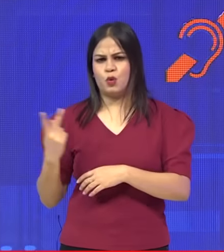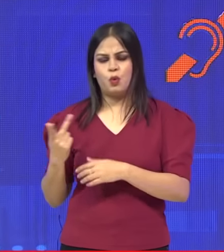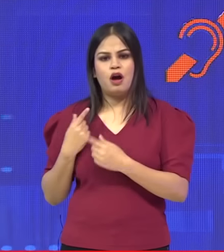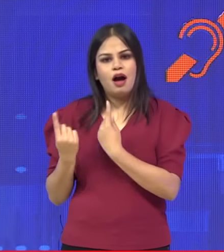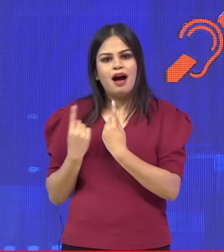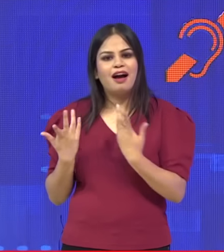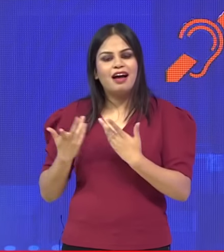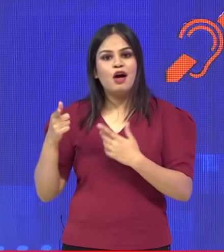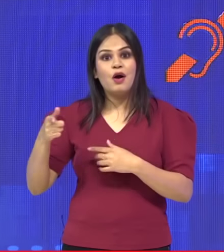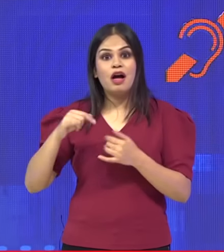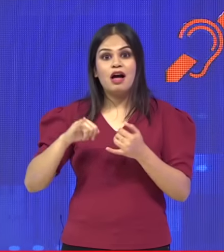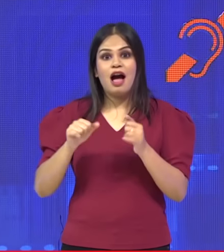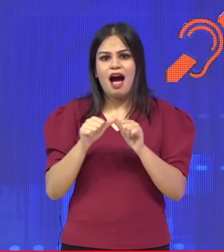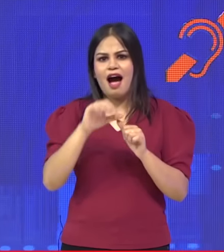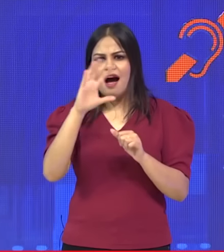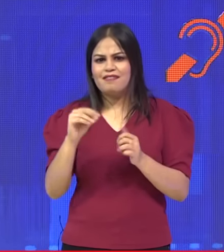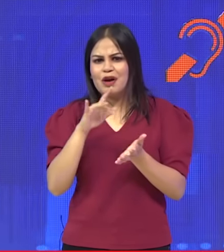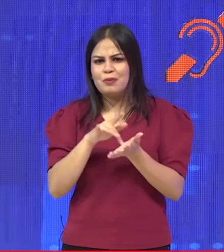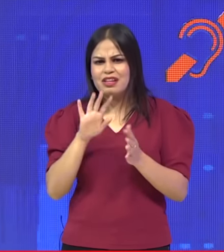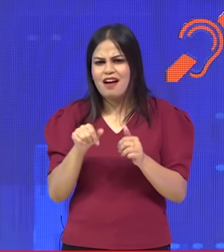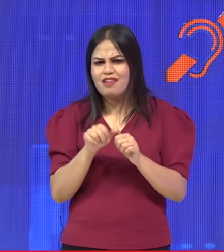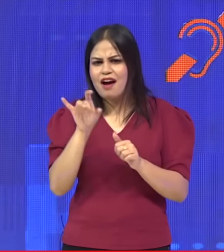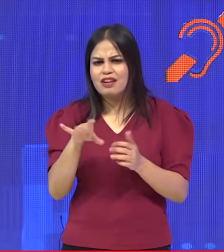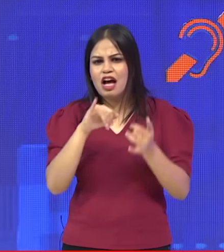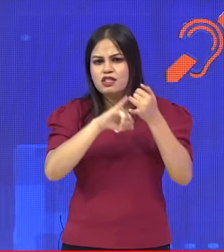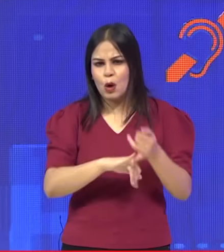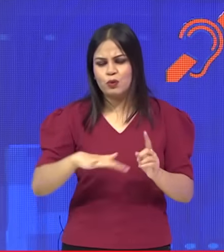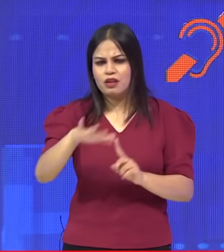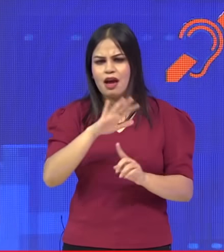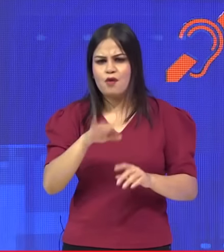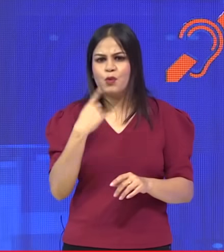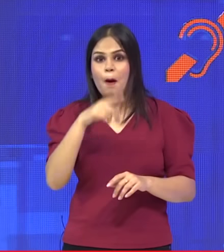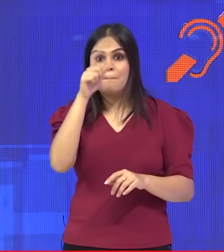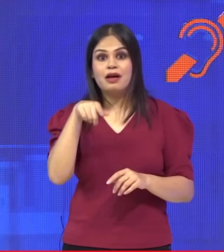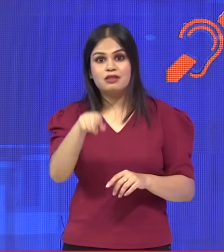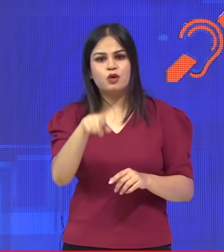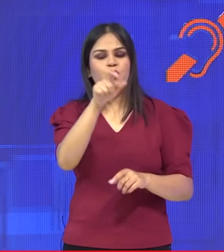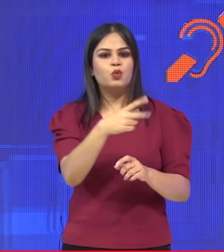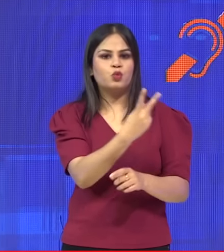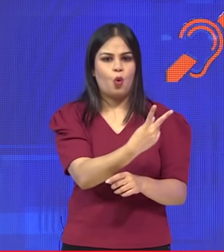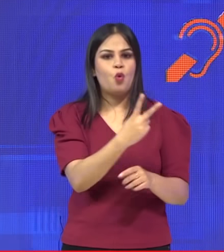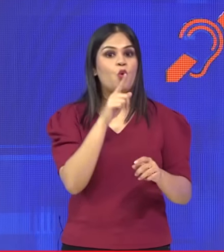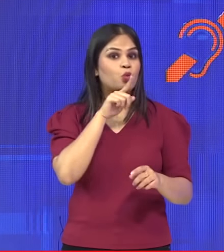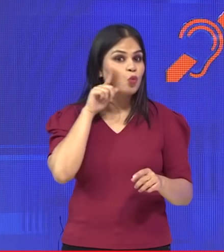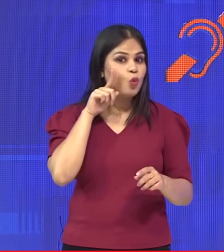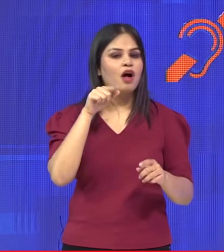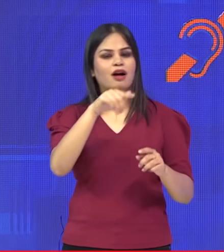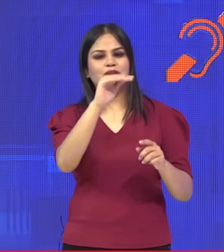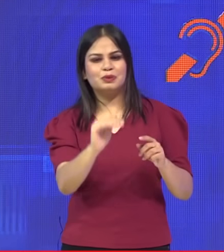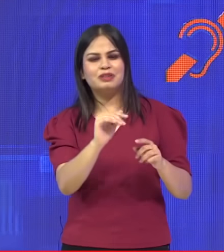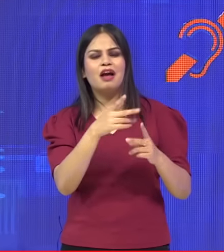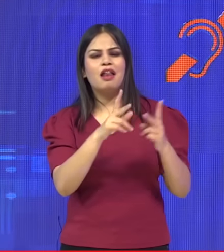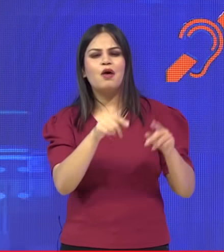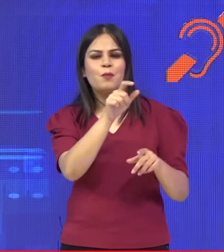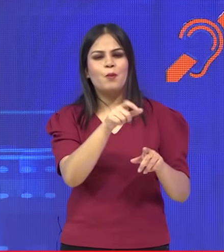की वह साउथ अफ्रीका के शो में थे हमारे दो प्रमोटर्स थे गोरा भाई छोटा भाई साउथ